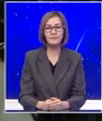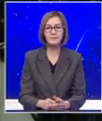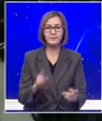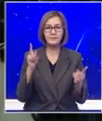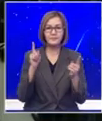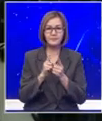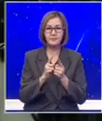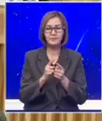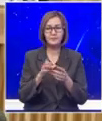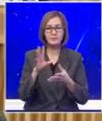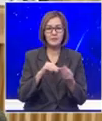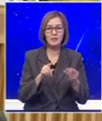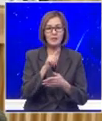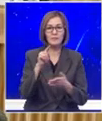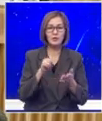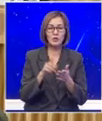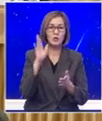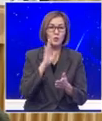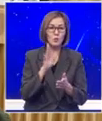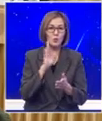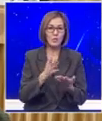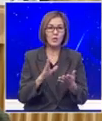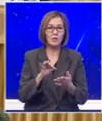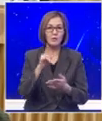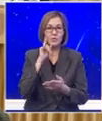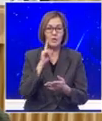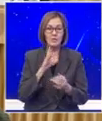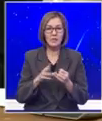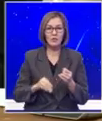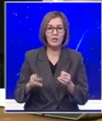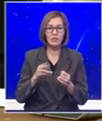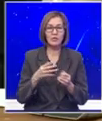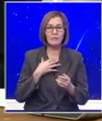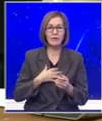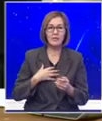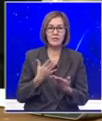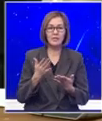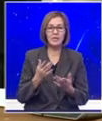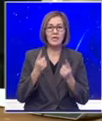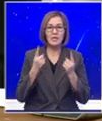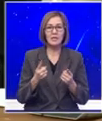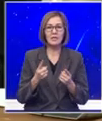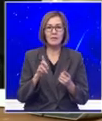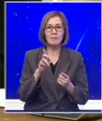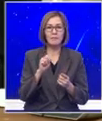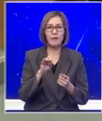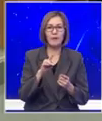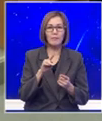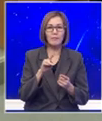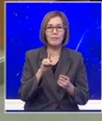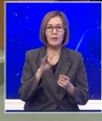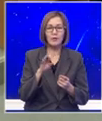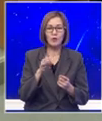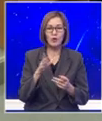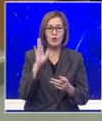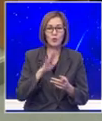Басқосуда бас қатыратын тағы бір сұрақ тіршілік нәрі. Еңбекші Қазақ ауданы үшін маңызды әрі ірі су көздерінің бірі Бартоғай су